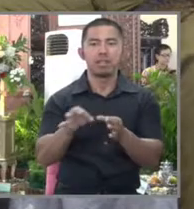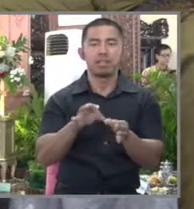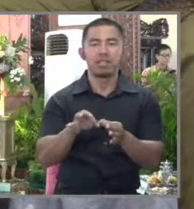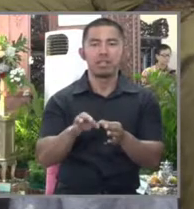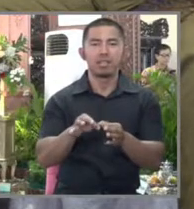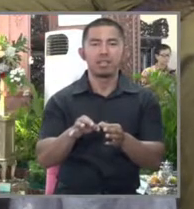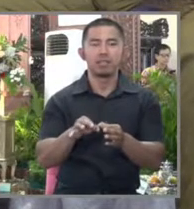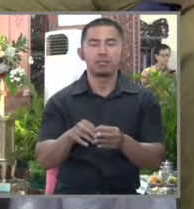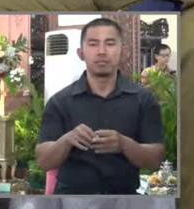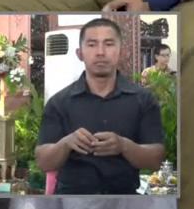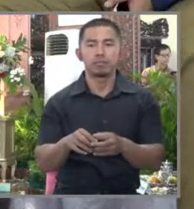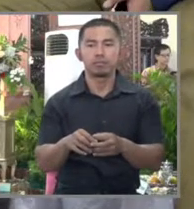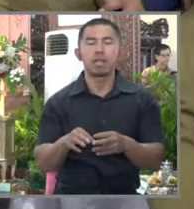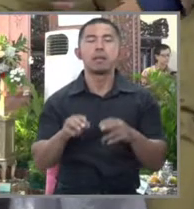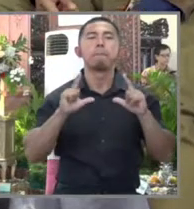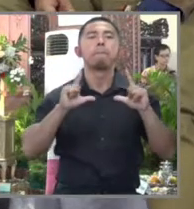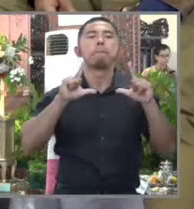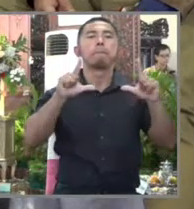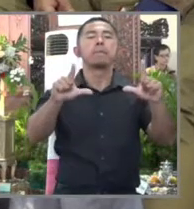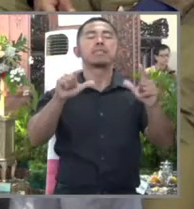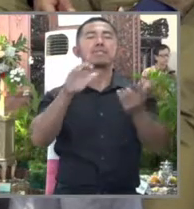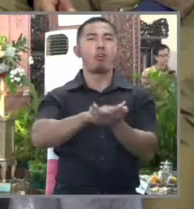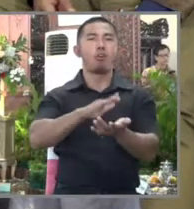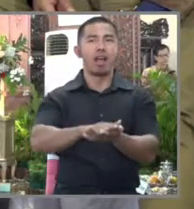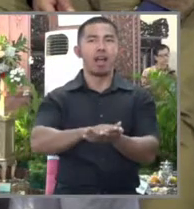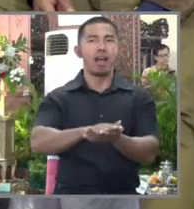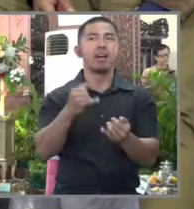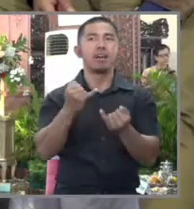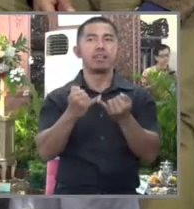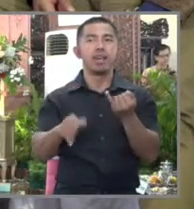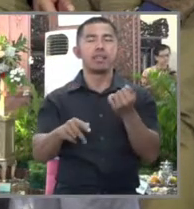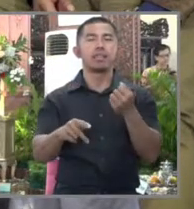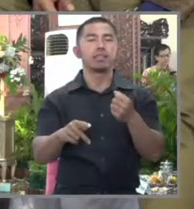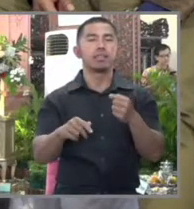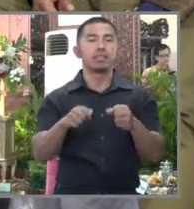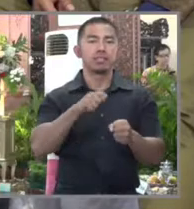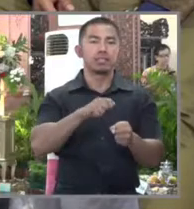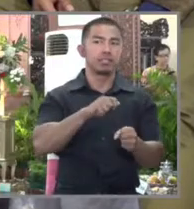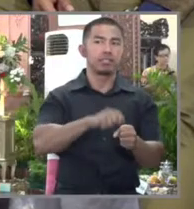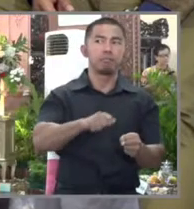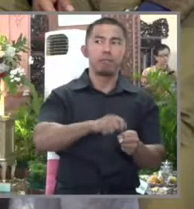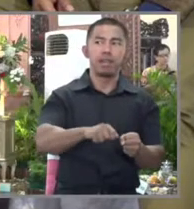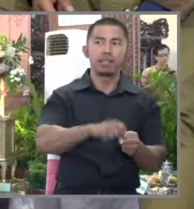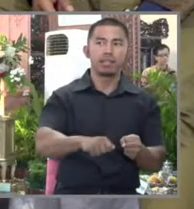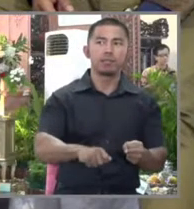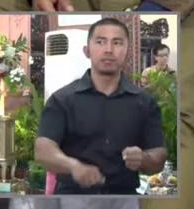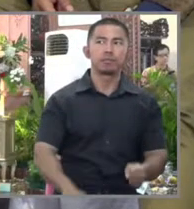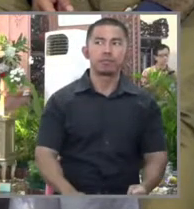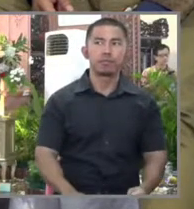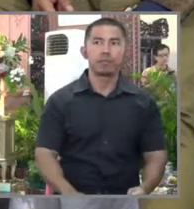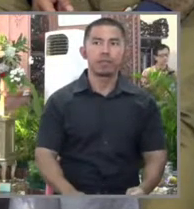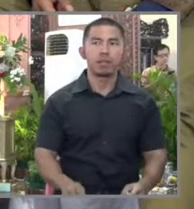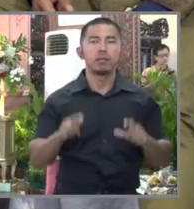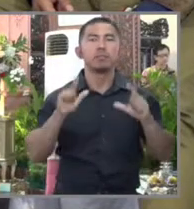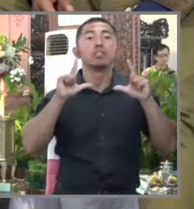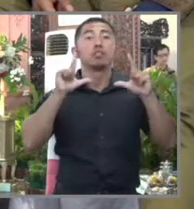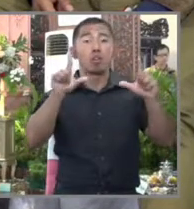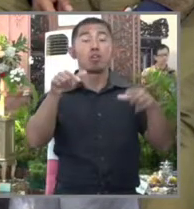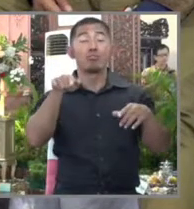bis sekolah. Jadi dari Kabupaten Jepara itu sendiri bis sekolah sudah